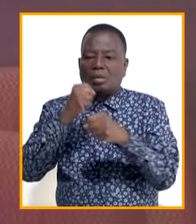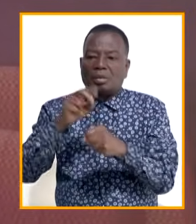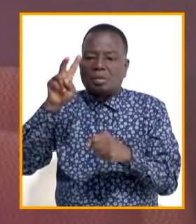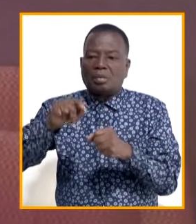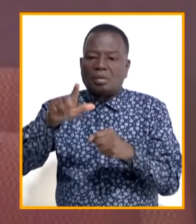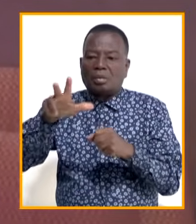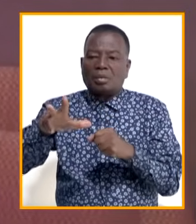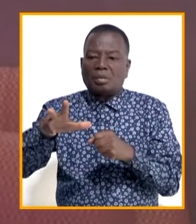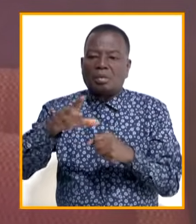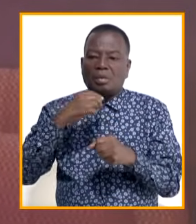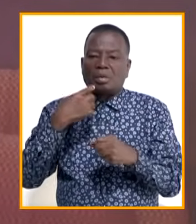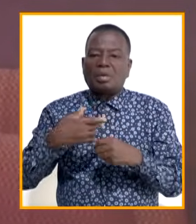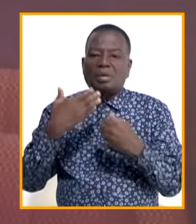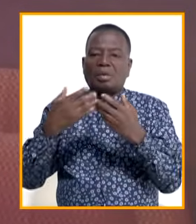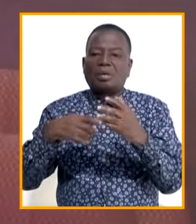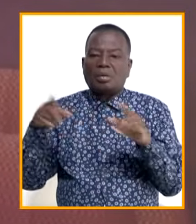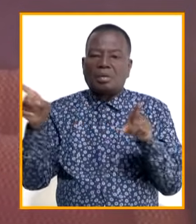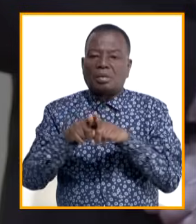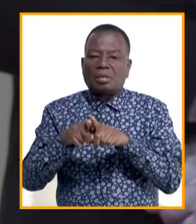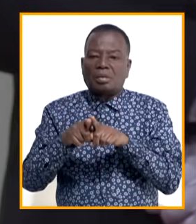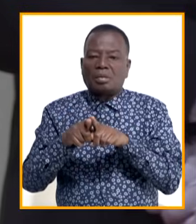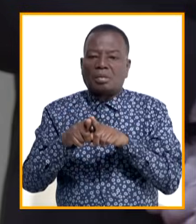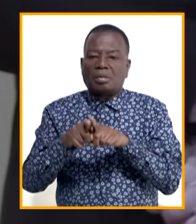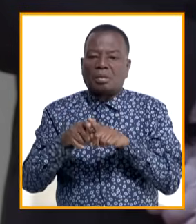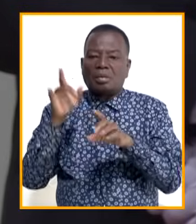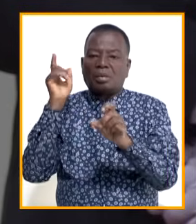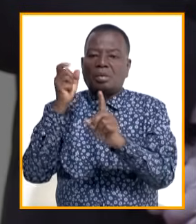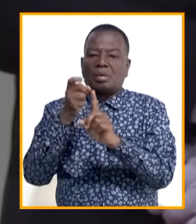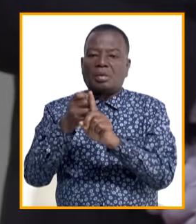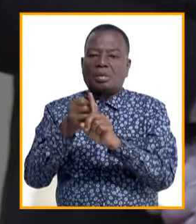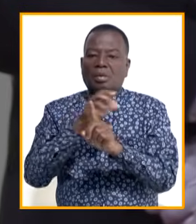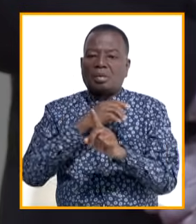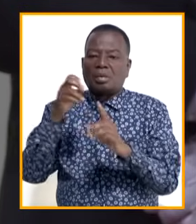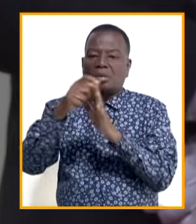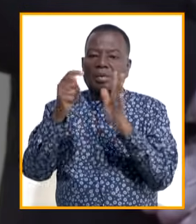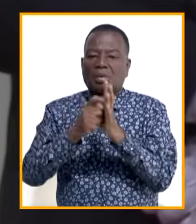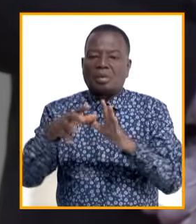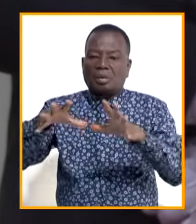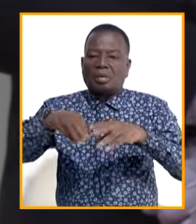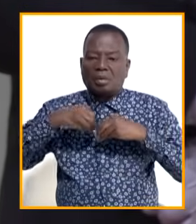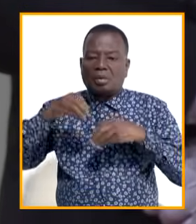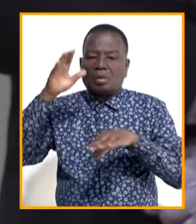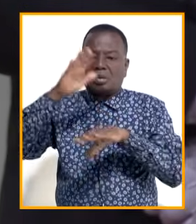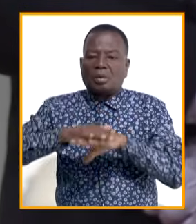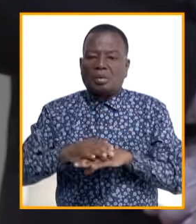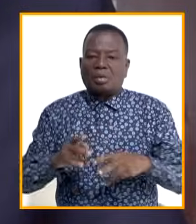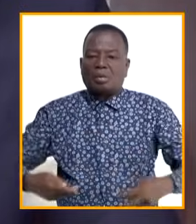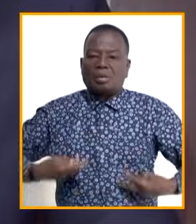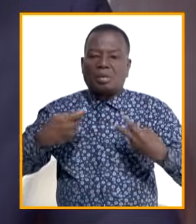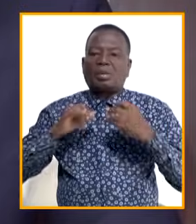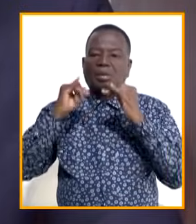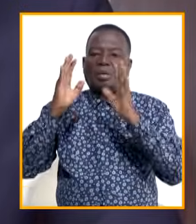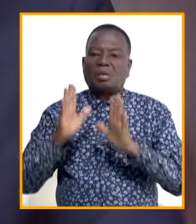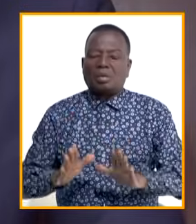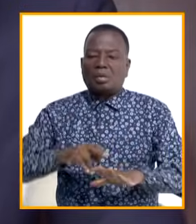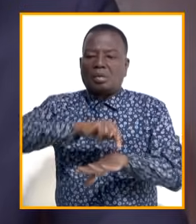2023. Il y a lieu de relever également l'impact de nombre de ces textes adoptés sur la vie des Ivoiriens